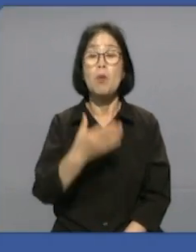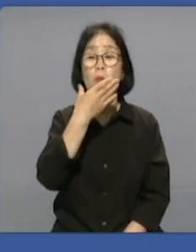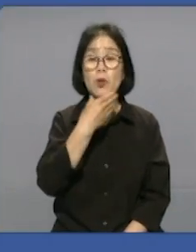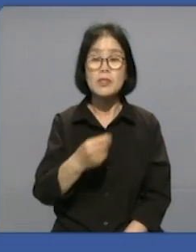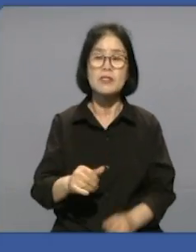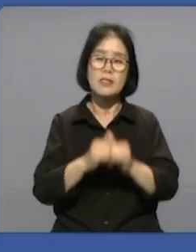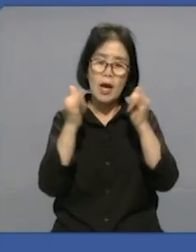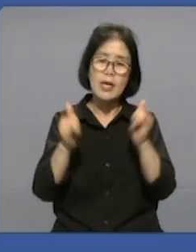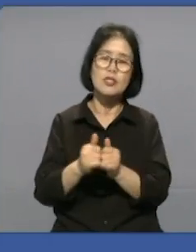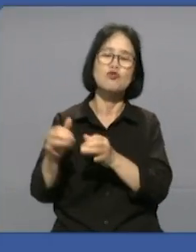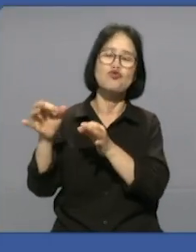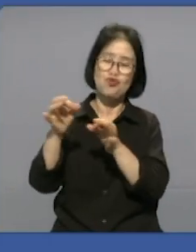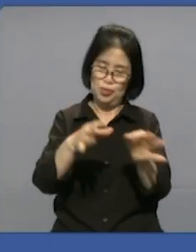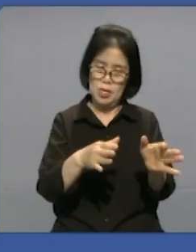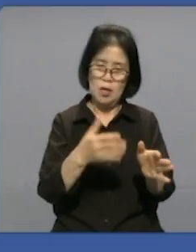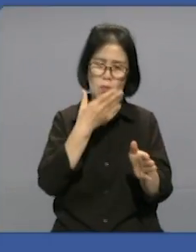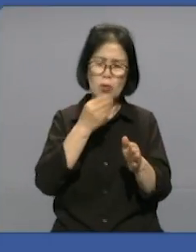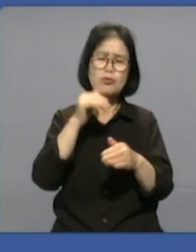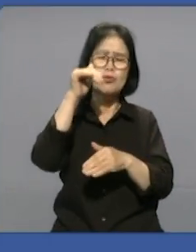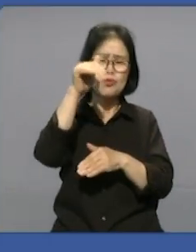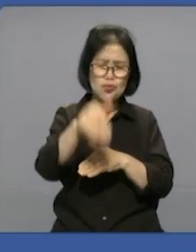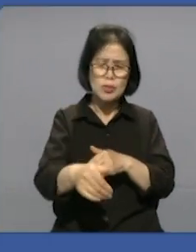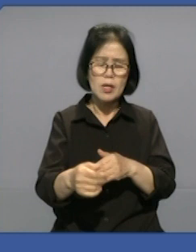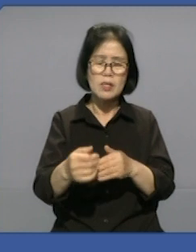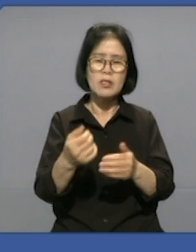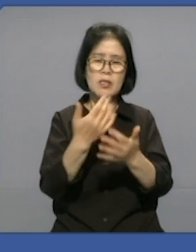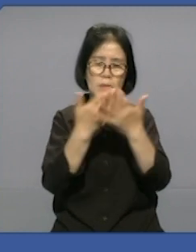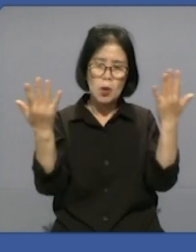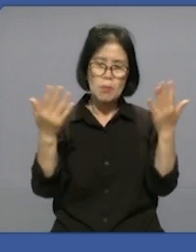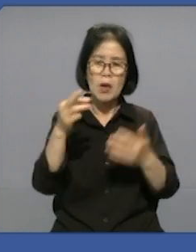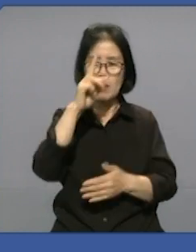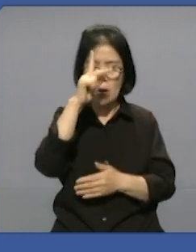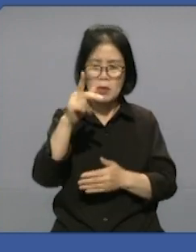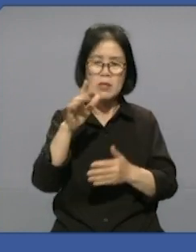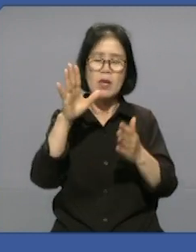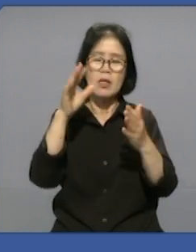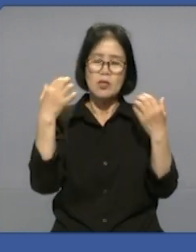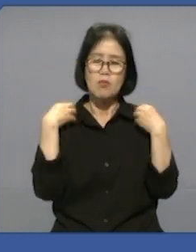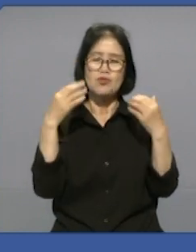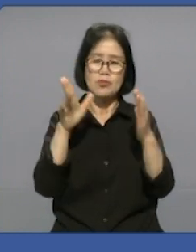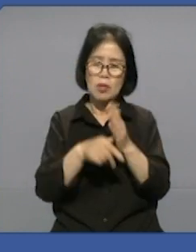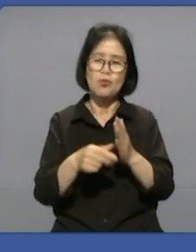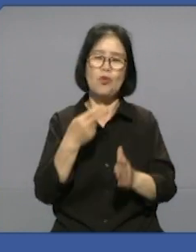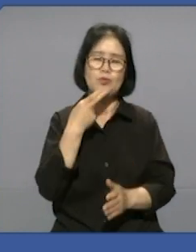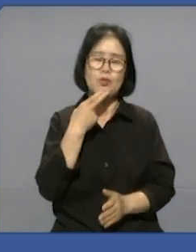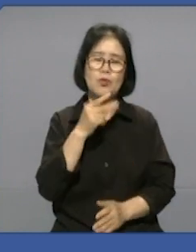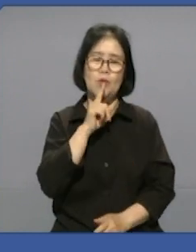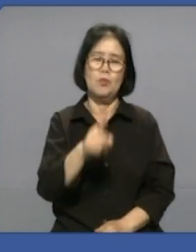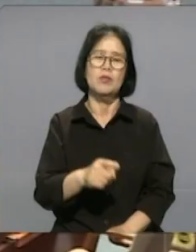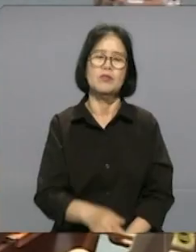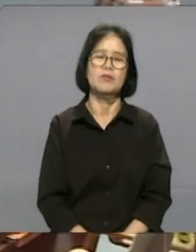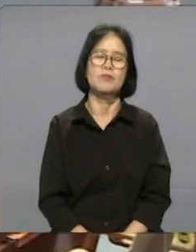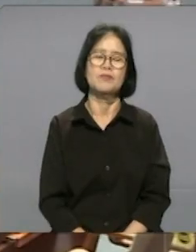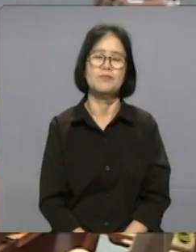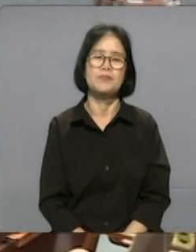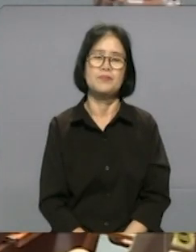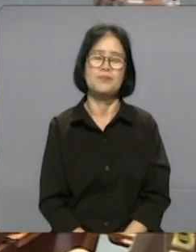복지는 사회적 투자라며 복지후퇴는 이명박 박근혜 정부 때도 하지 않았던 일이라고 지적했습니다